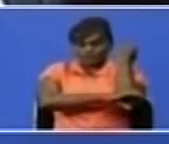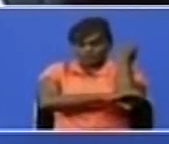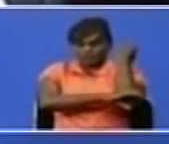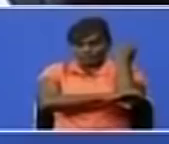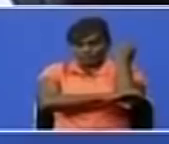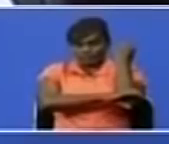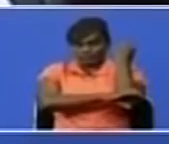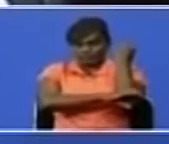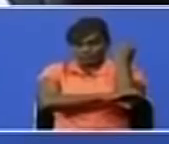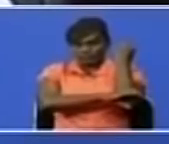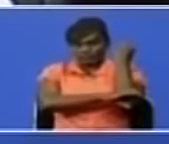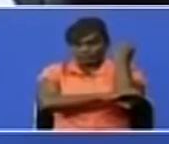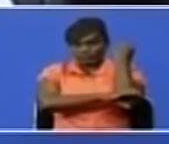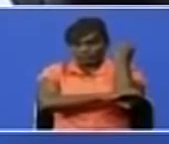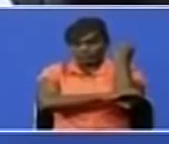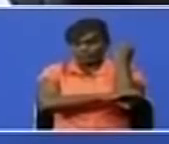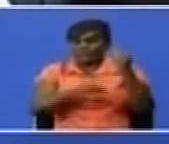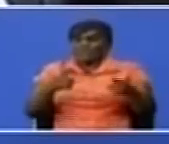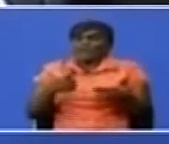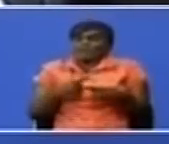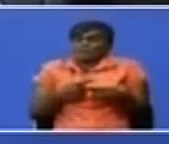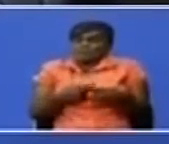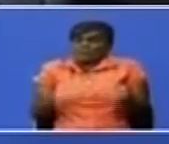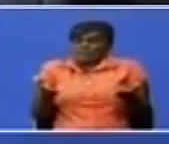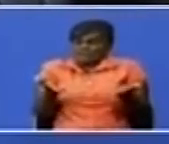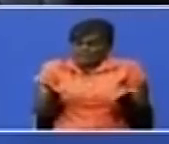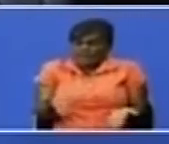ambao wanaingia inchi. Lakini vile